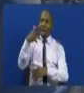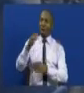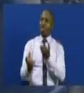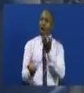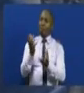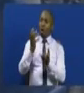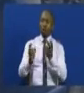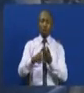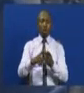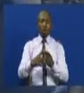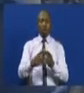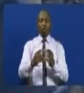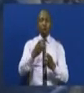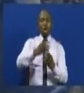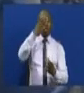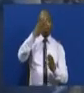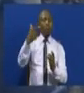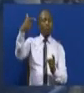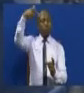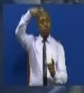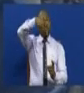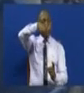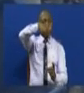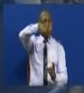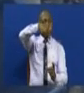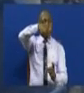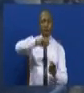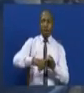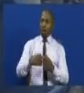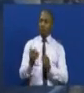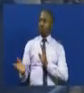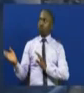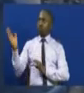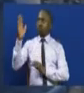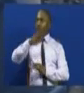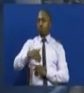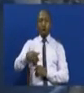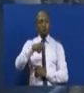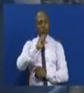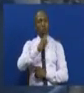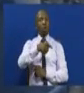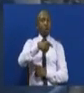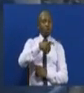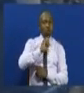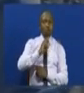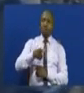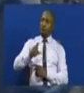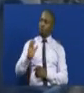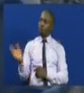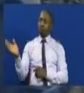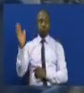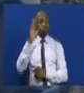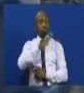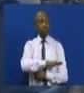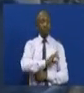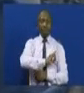kwenye thermos kubwa, utakuwa unakunywa hata kwa siku nzima. Kama umeshaathirika, kunywa kwa siku nzima, kila baada